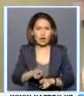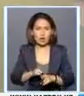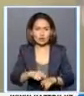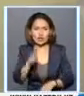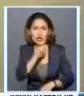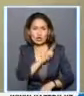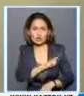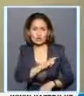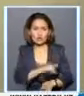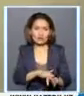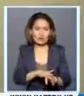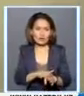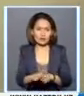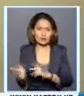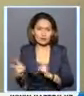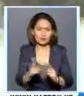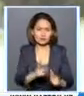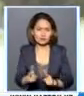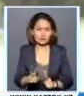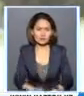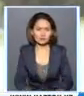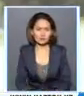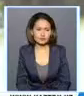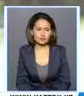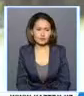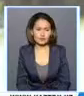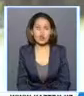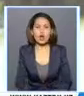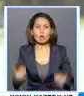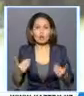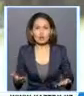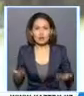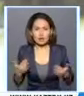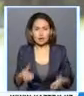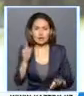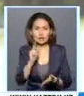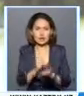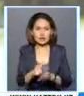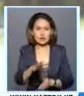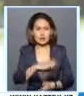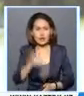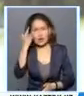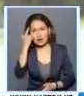берілген бізге деген бір сенімділік. Бүгінгі күні қандай талап? Білікті,